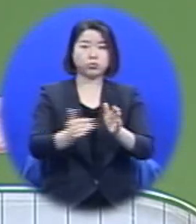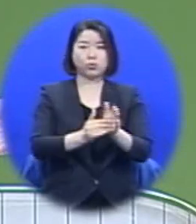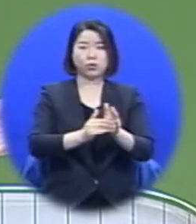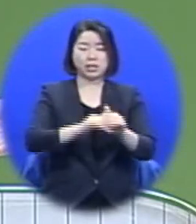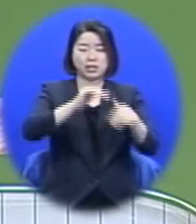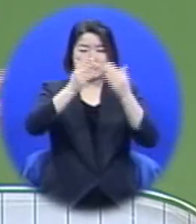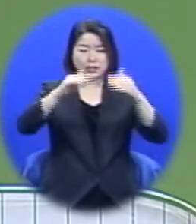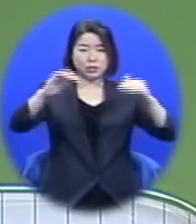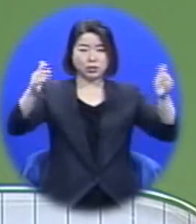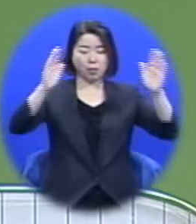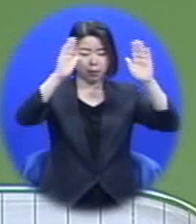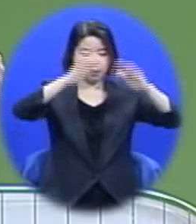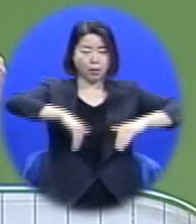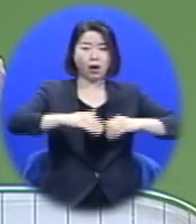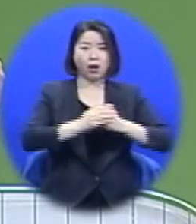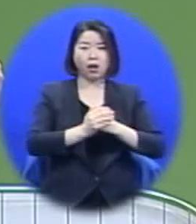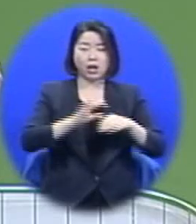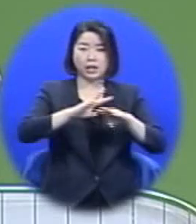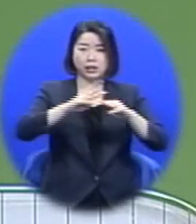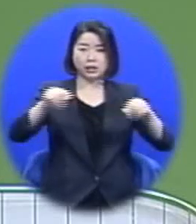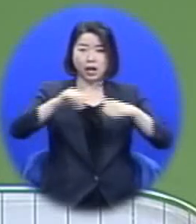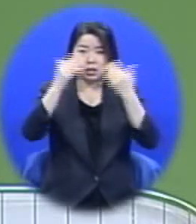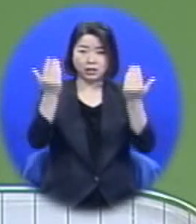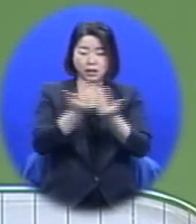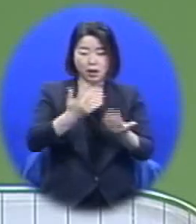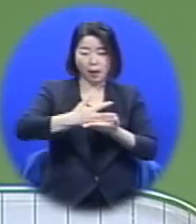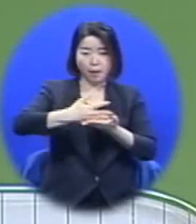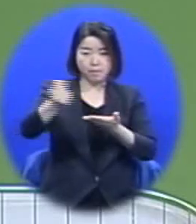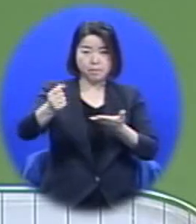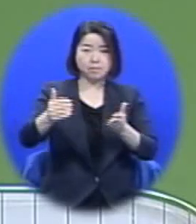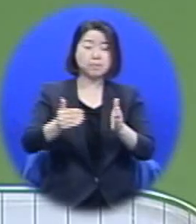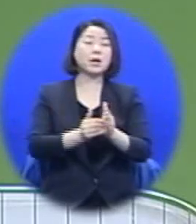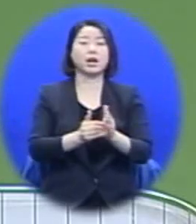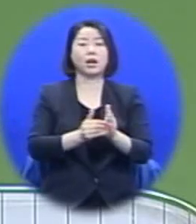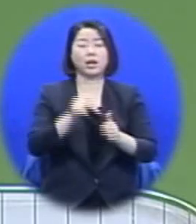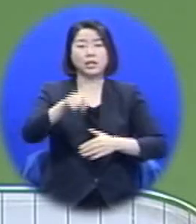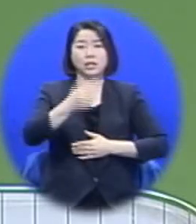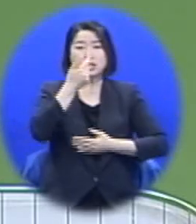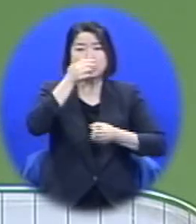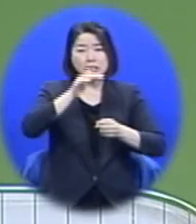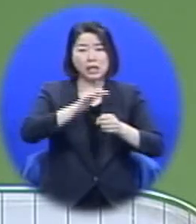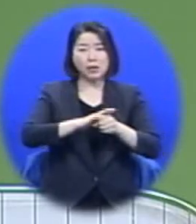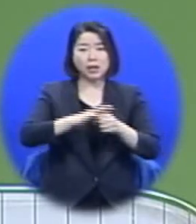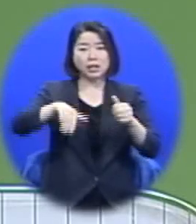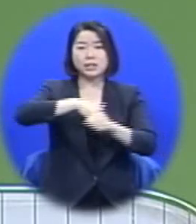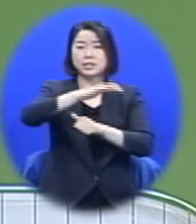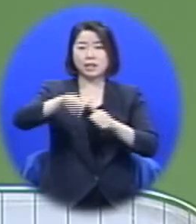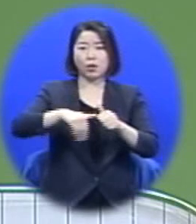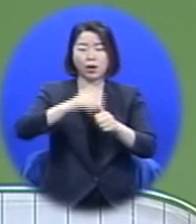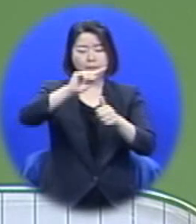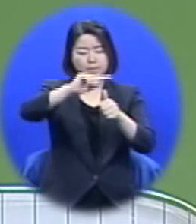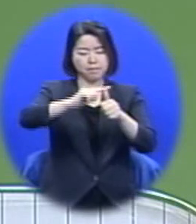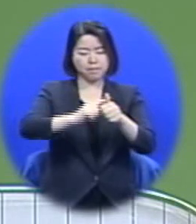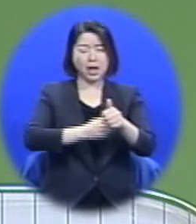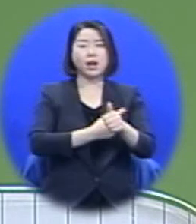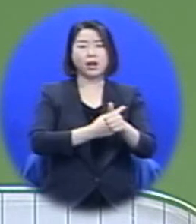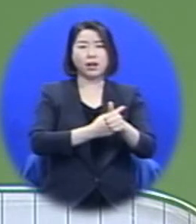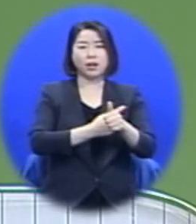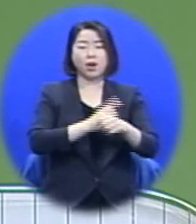무너지고 땅 다 잃어버리고 이런 기가 막힌 상황에서 비로소